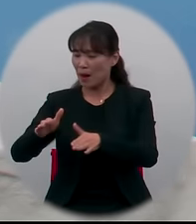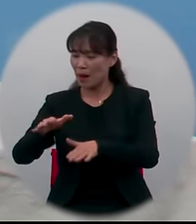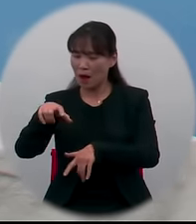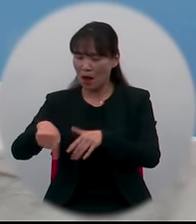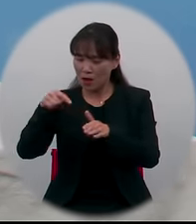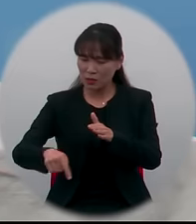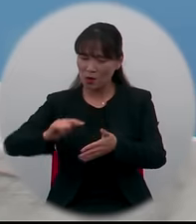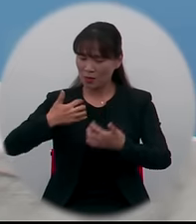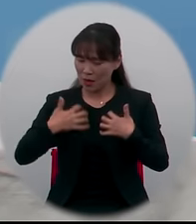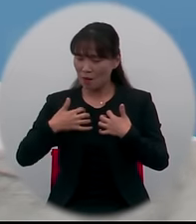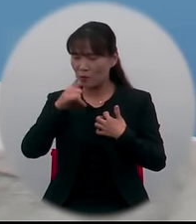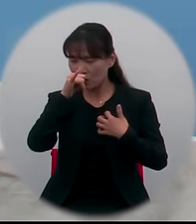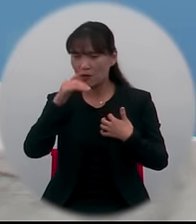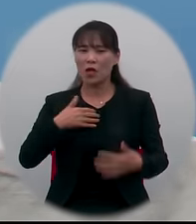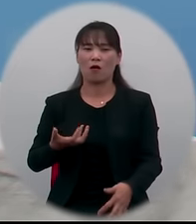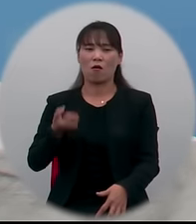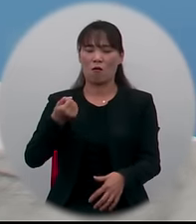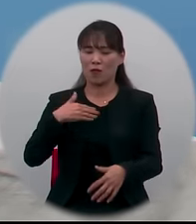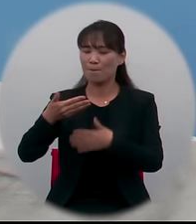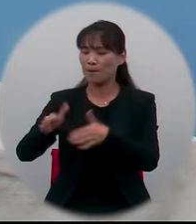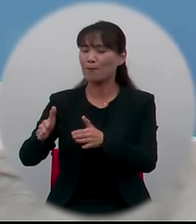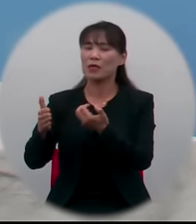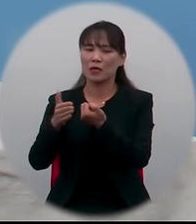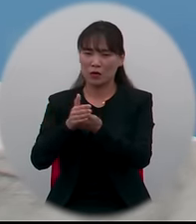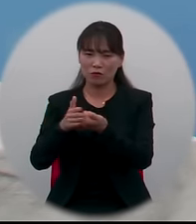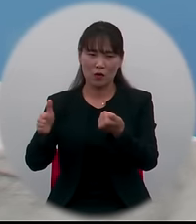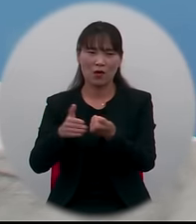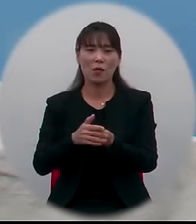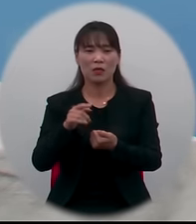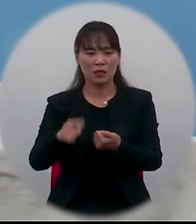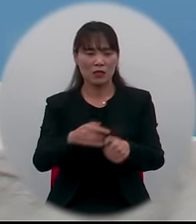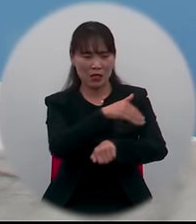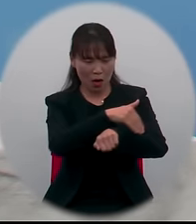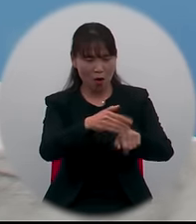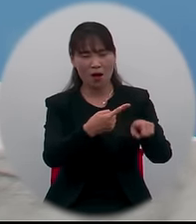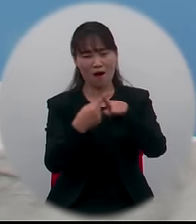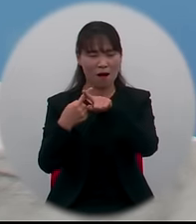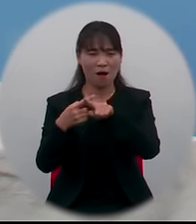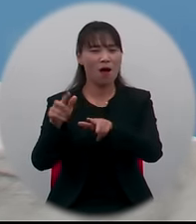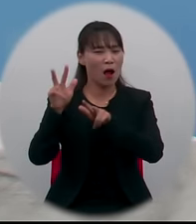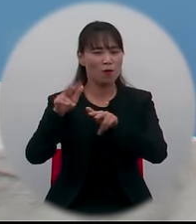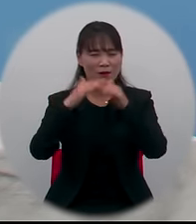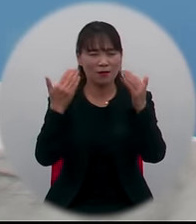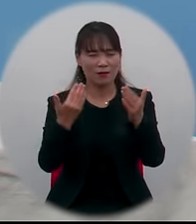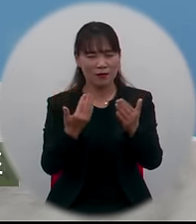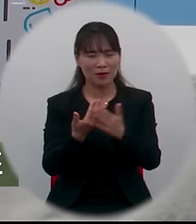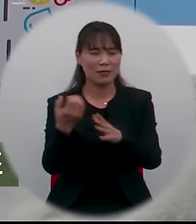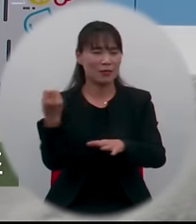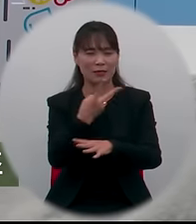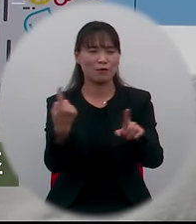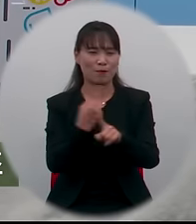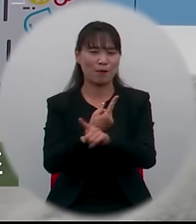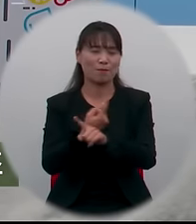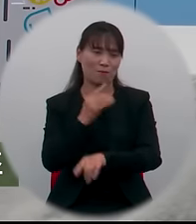내 방안에서 하는 행위이기 때문에 그래서 그 계획과 각오가 다시 만들어진다고 할 수 있겠습니다